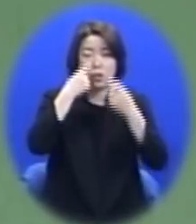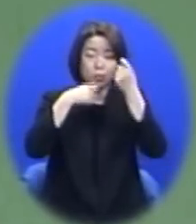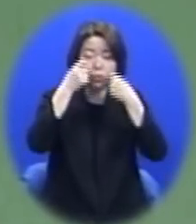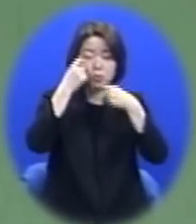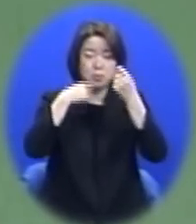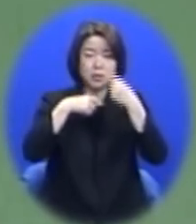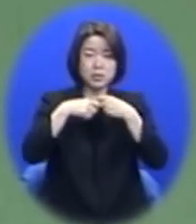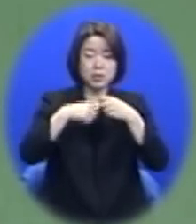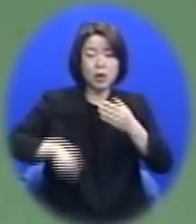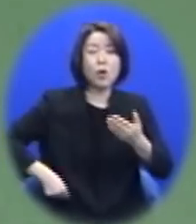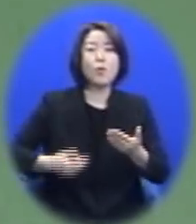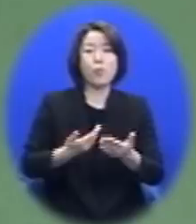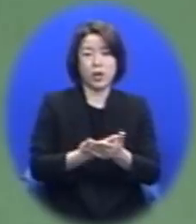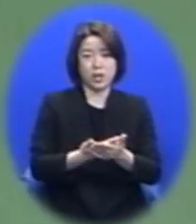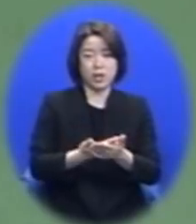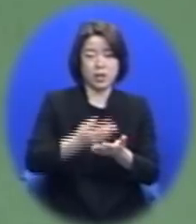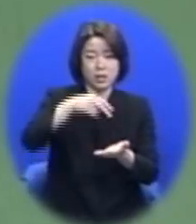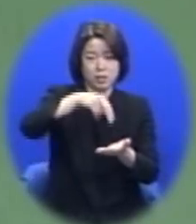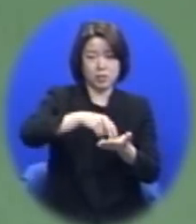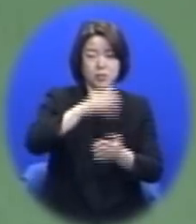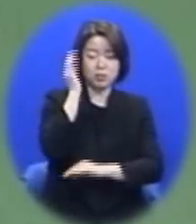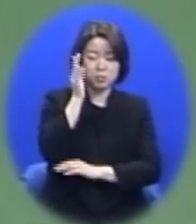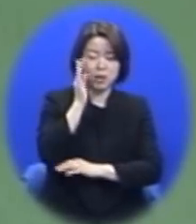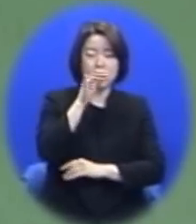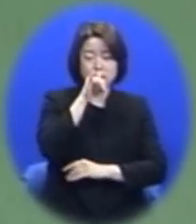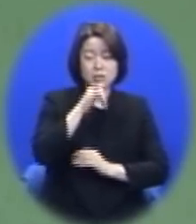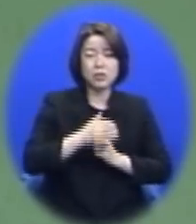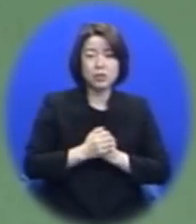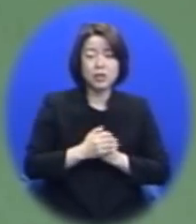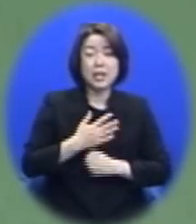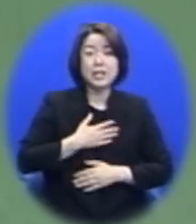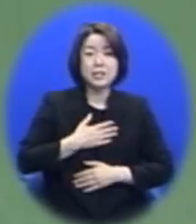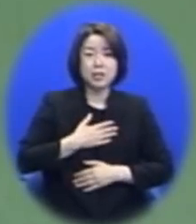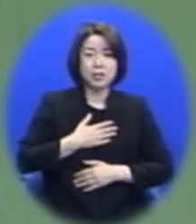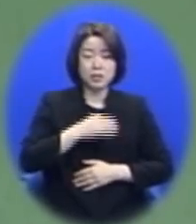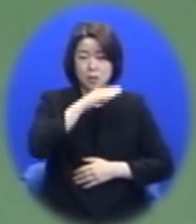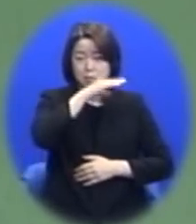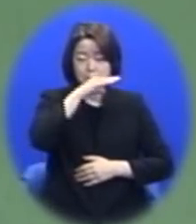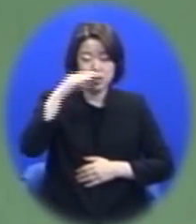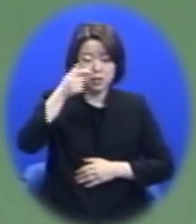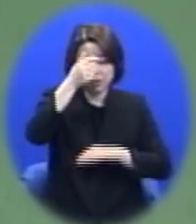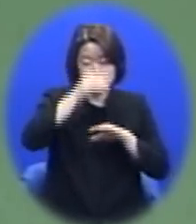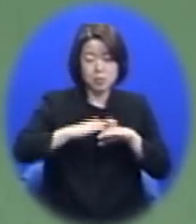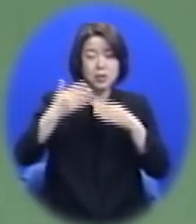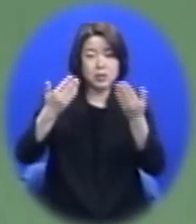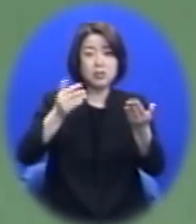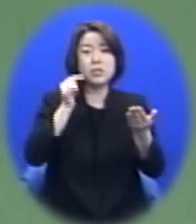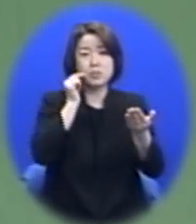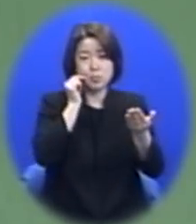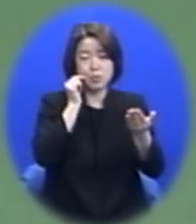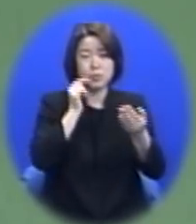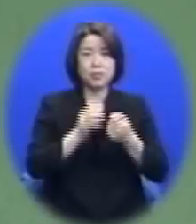울먹이면서 회개하더라고요. 저는 제대로 예배 그동안 못 드렸습니다.